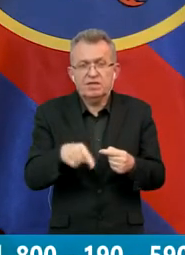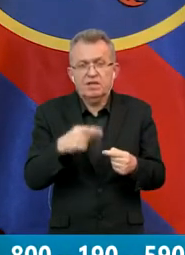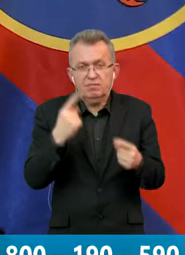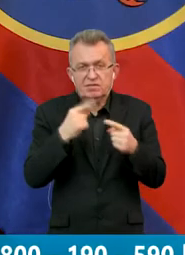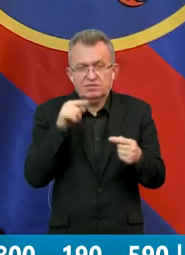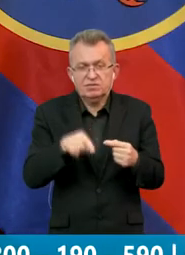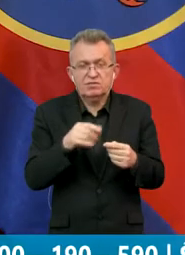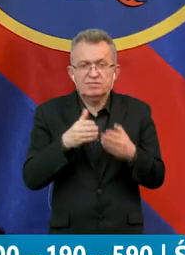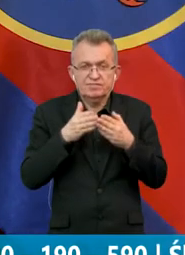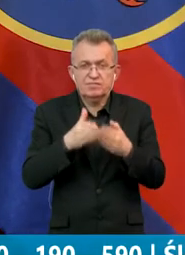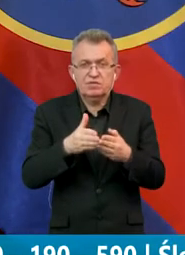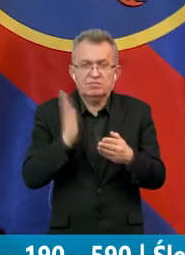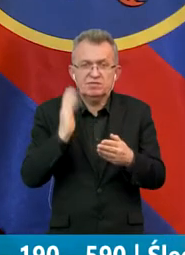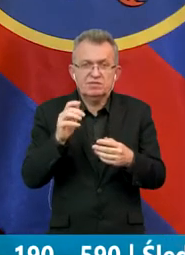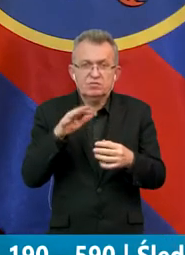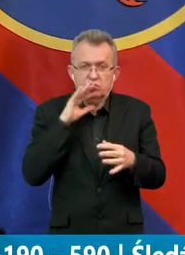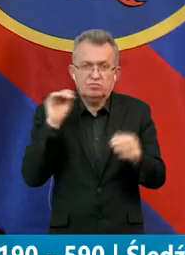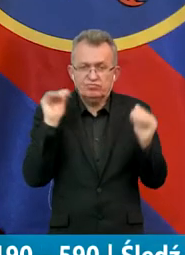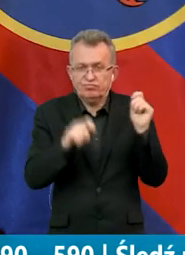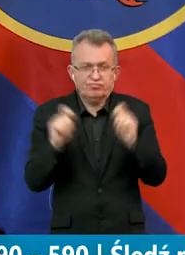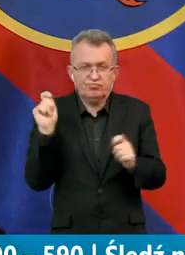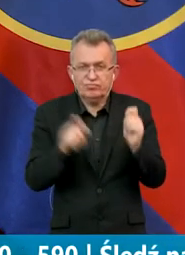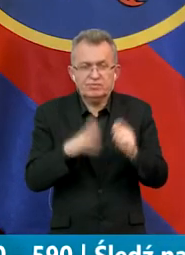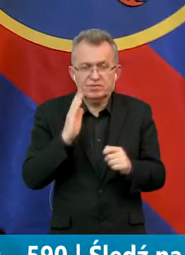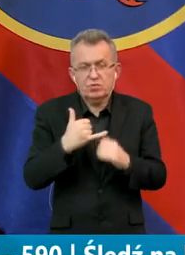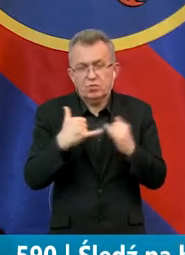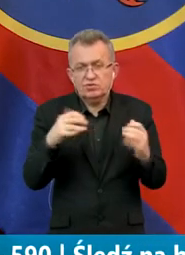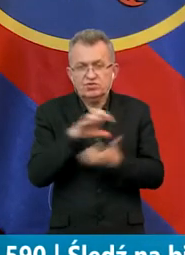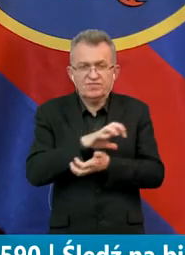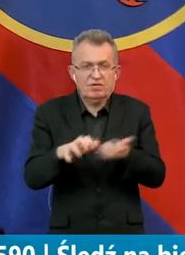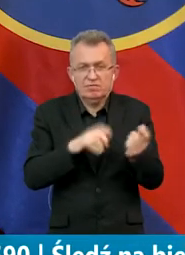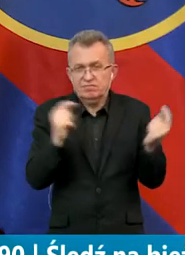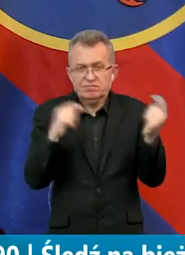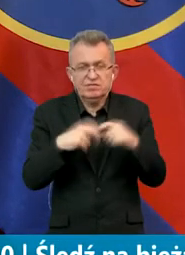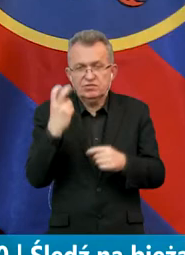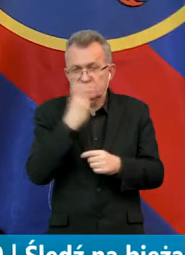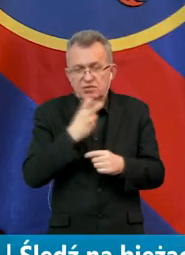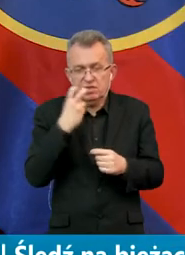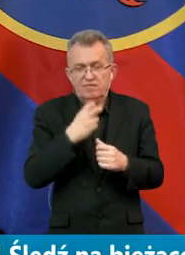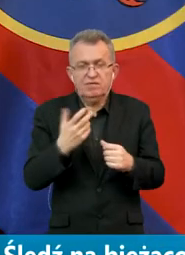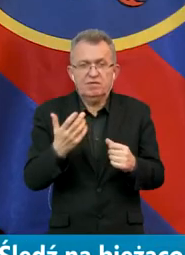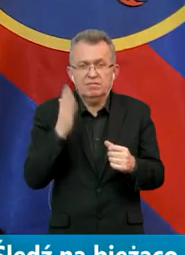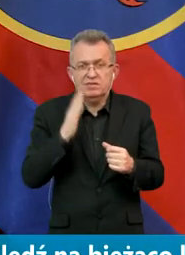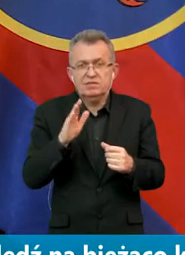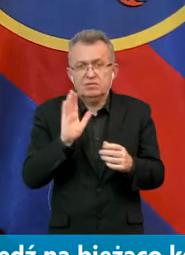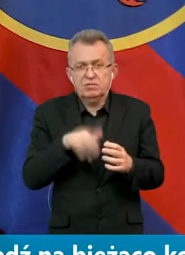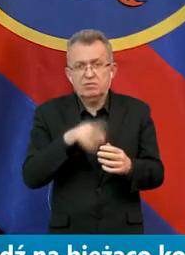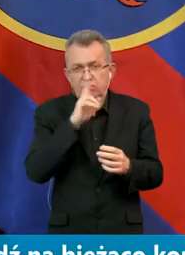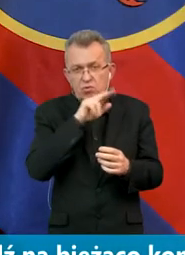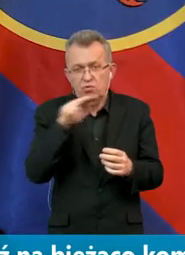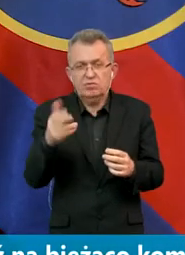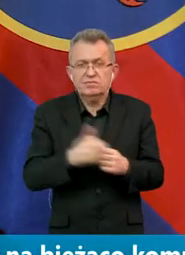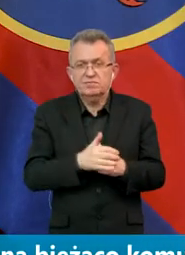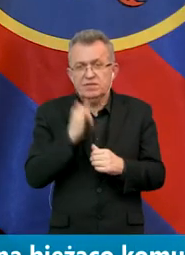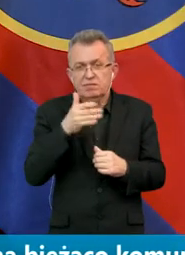że przypłynie do nas sporo żaglowców, jachtów z różnych stron świata, na pewno ciekawe jednostki, będzie można je oglądać